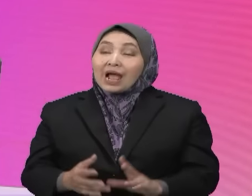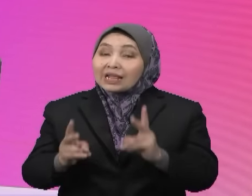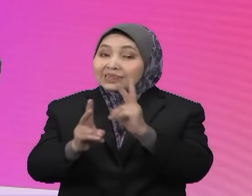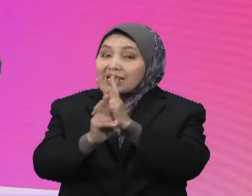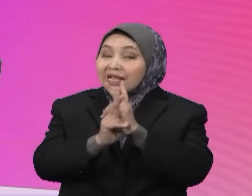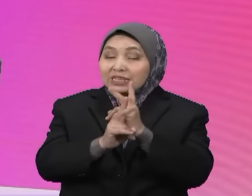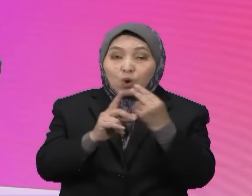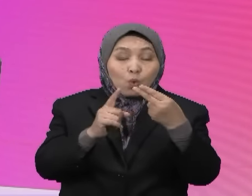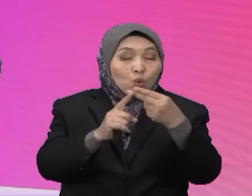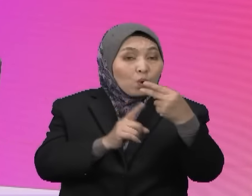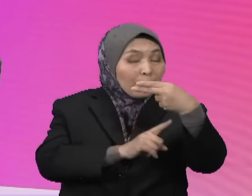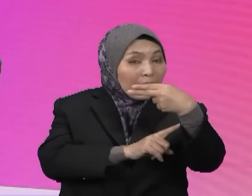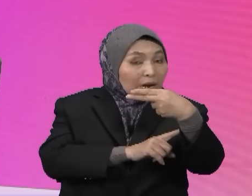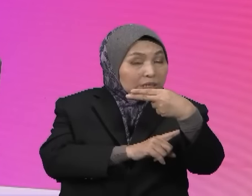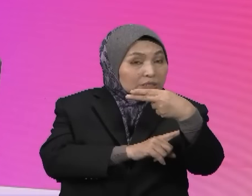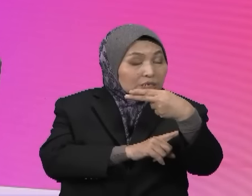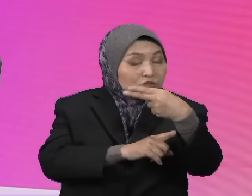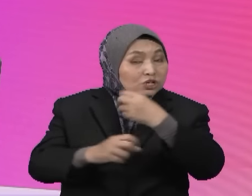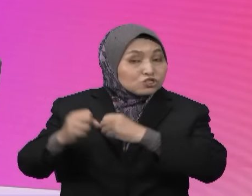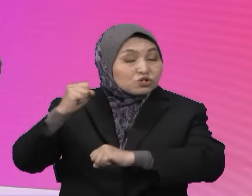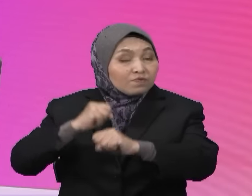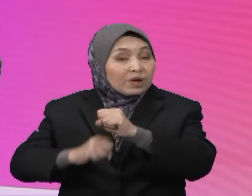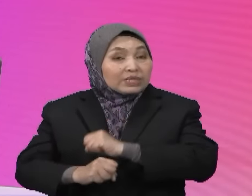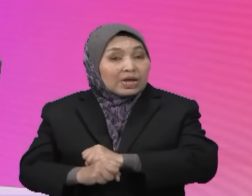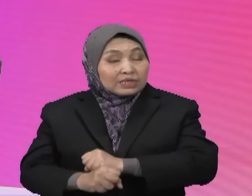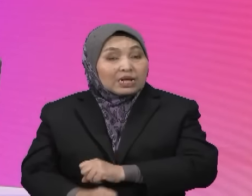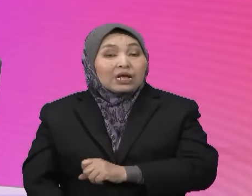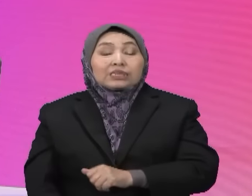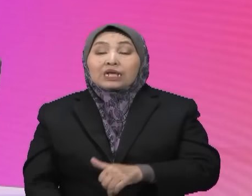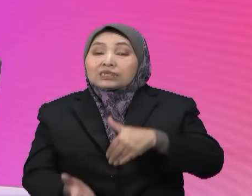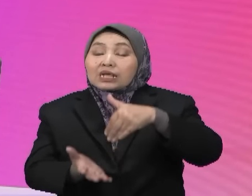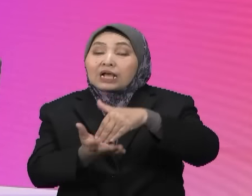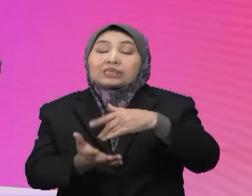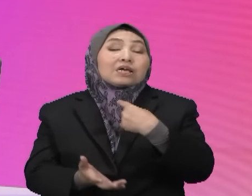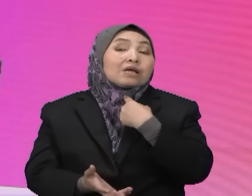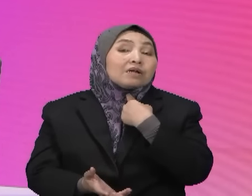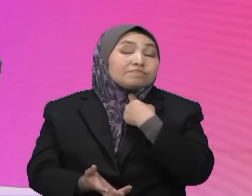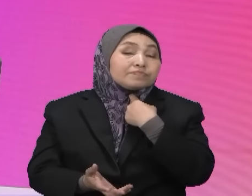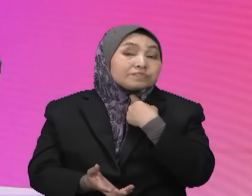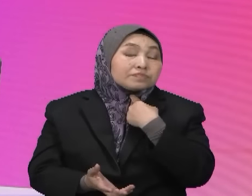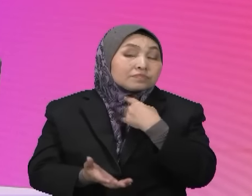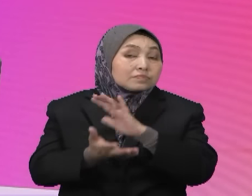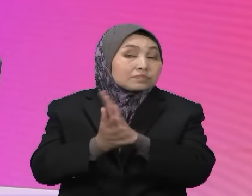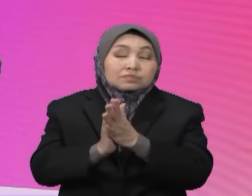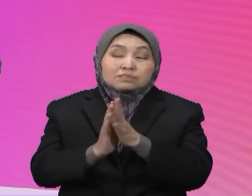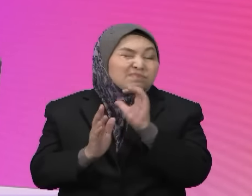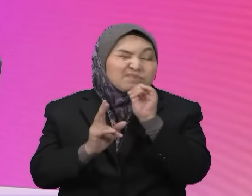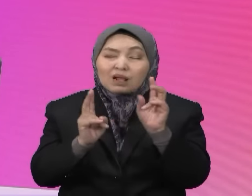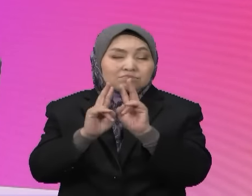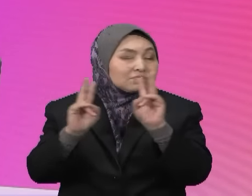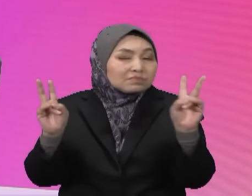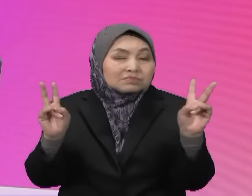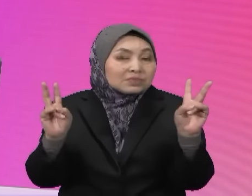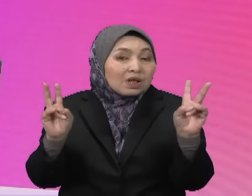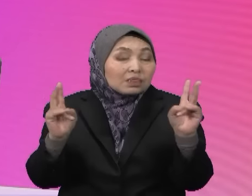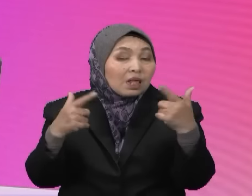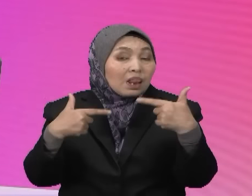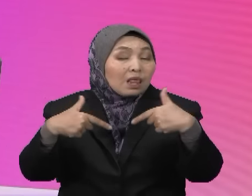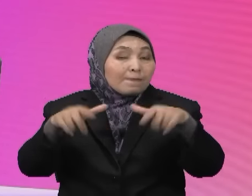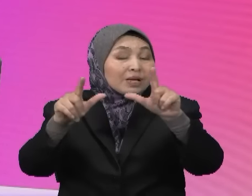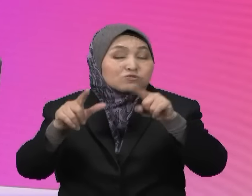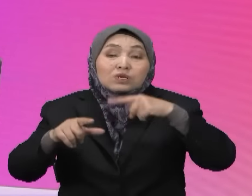Huruf Ain ni, dia salah satu sifat dia, dia ada tawassut kan. Dia tengah-tengah maksudnya. Dia tidak terlalu terlepas bila